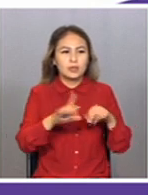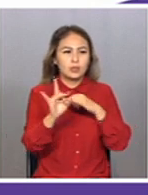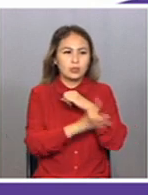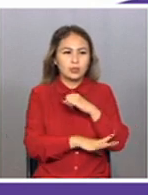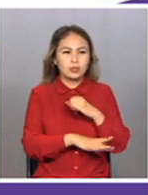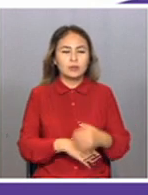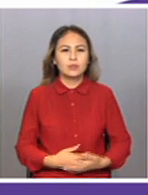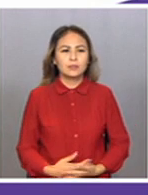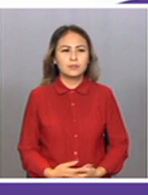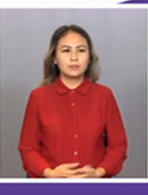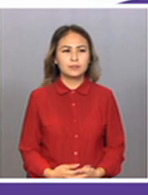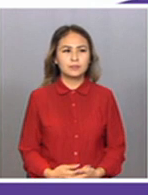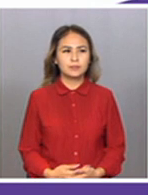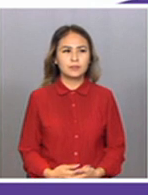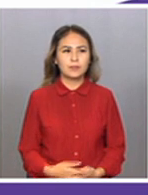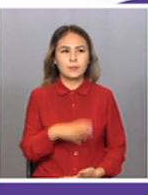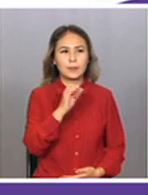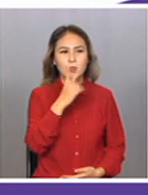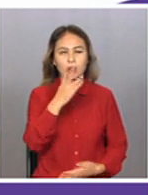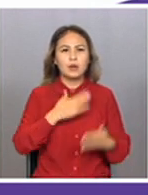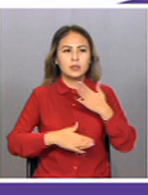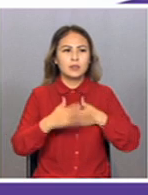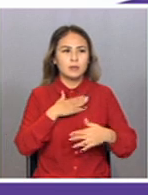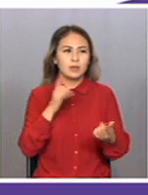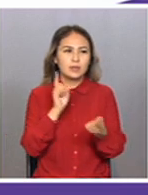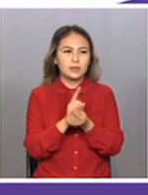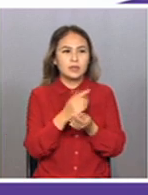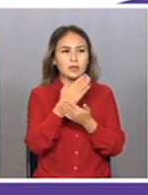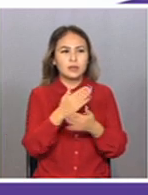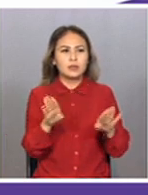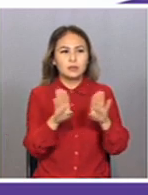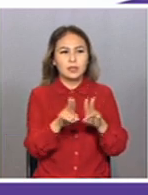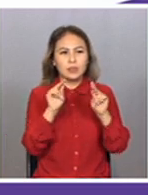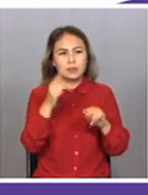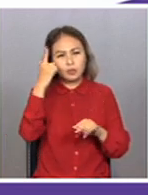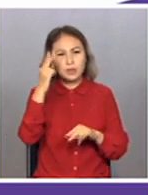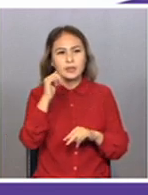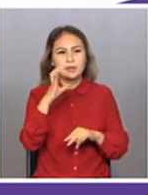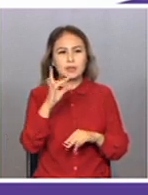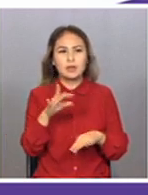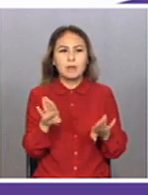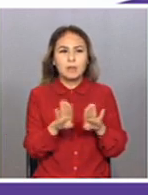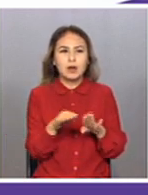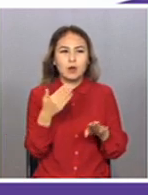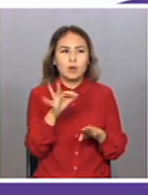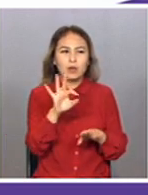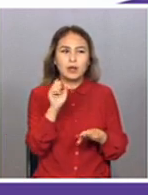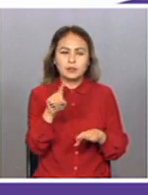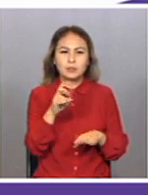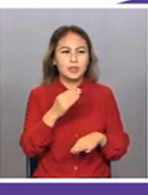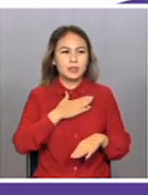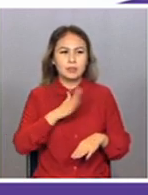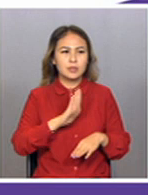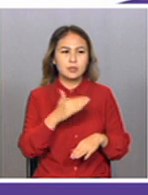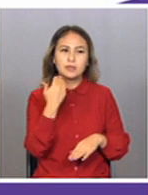кедейліктен құтылдың. Асан оны қуана қарсы алып, сенің адалдығыңды білем ғой, Қасен, бірақ ол алтын